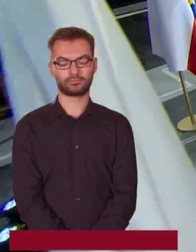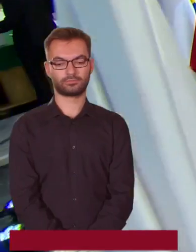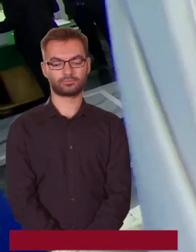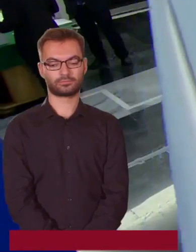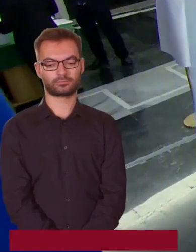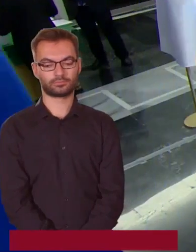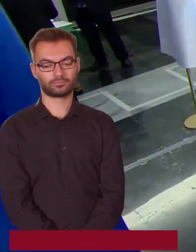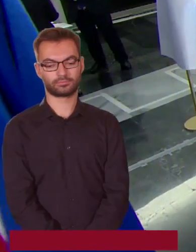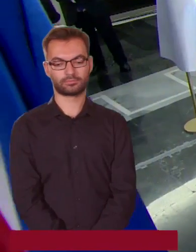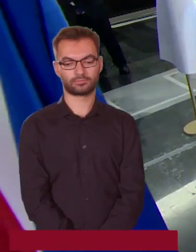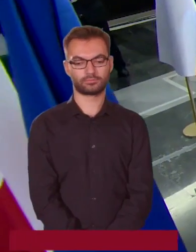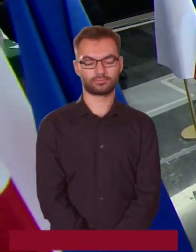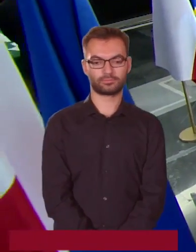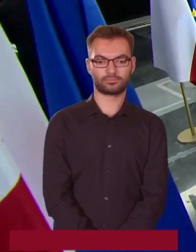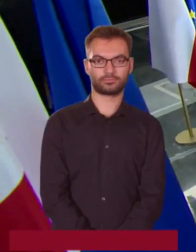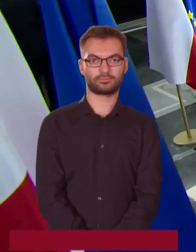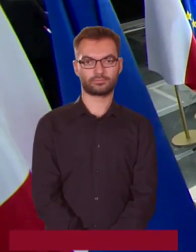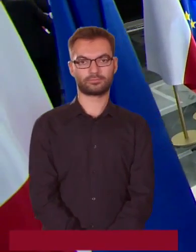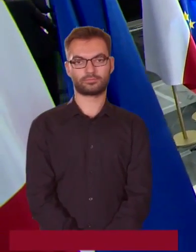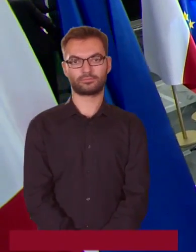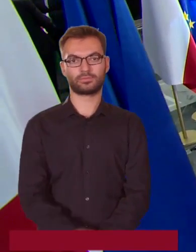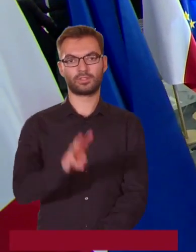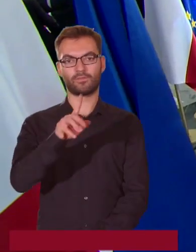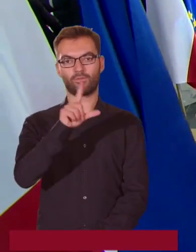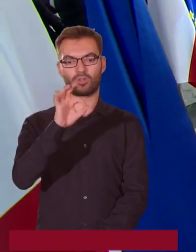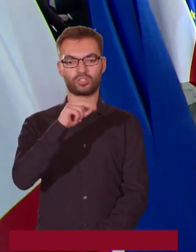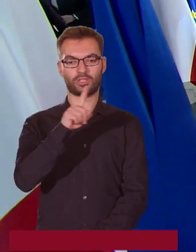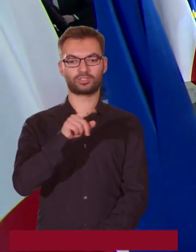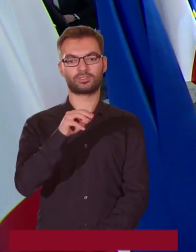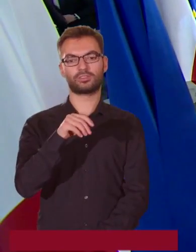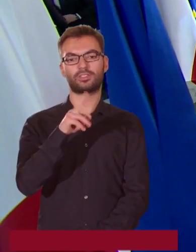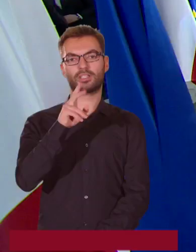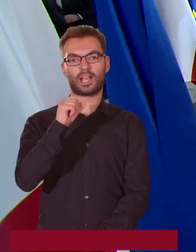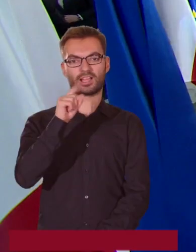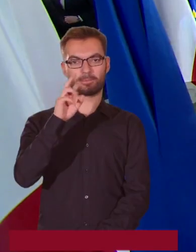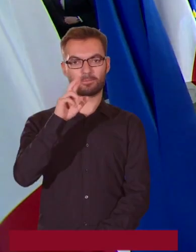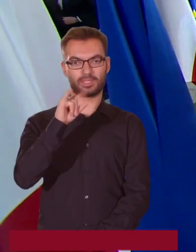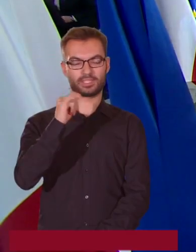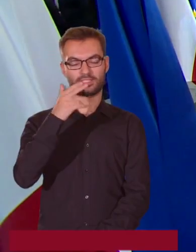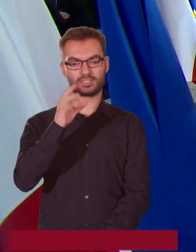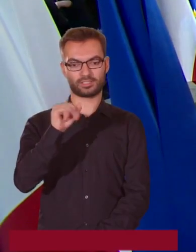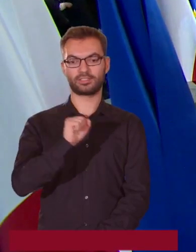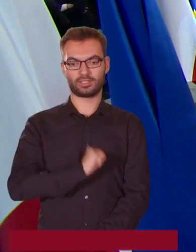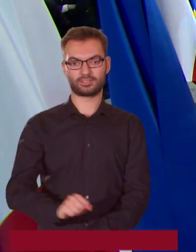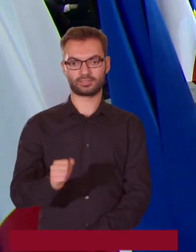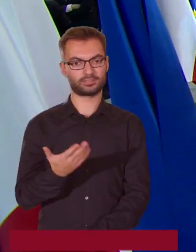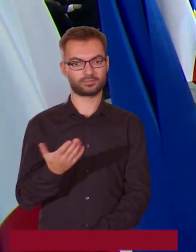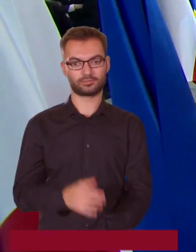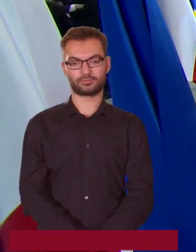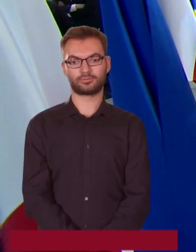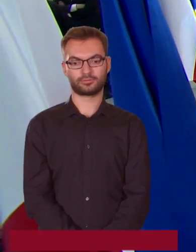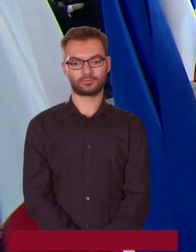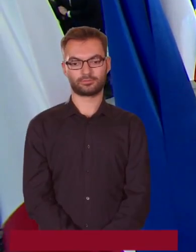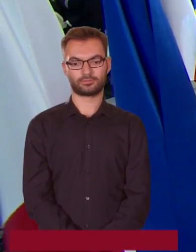Czy pan Włodzimierz Witold Karpiński jest obecny na sali? To poproszę w takiej sytuacji